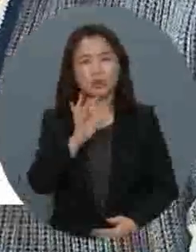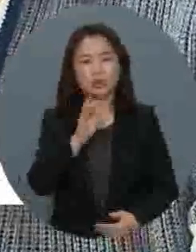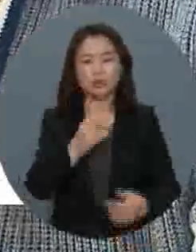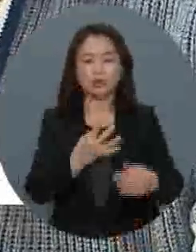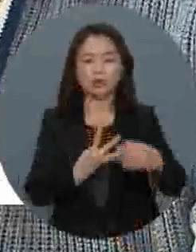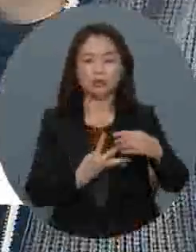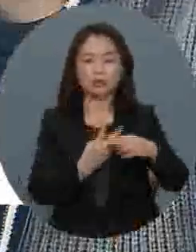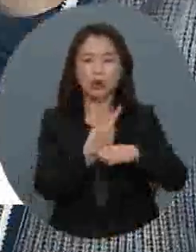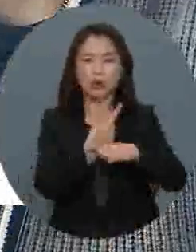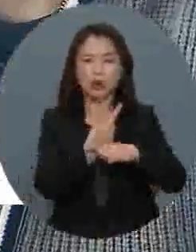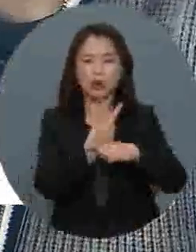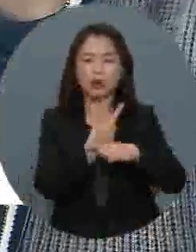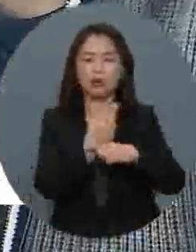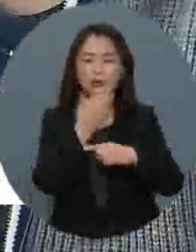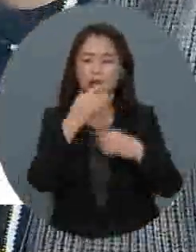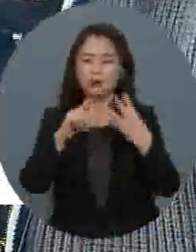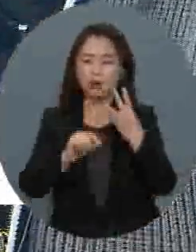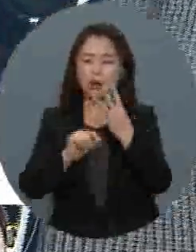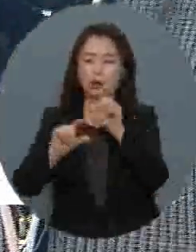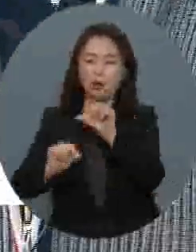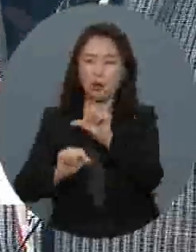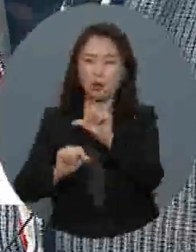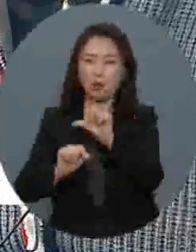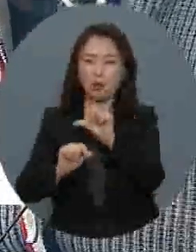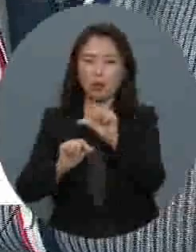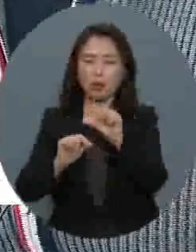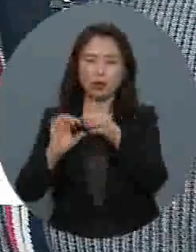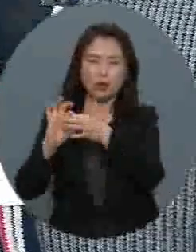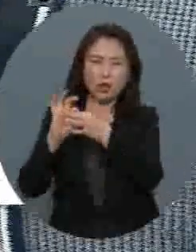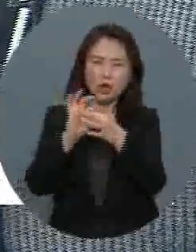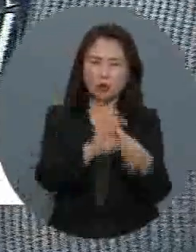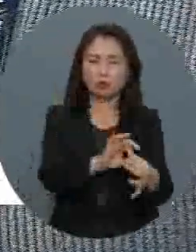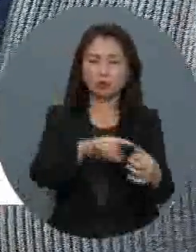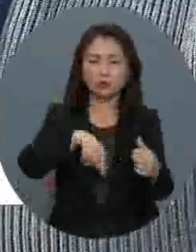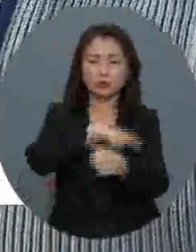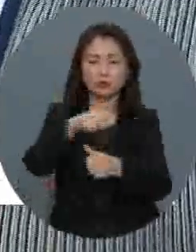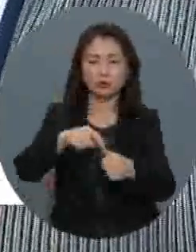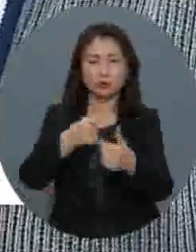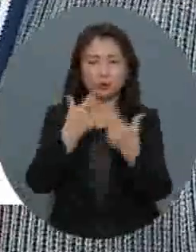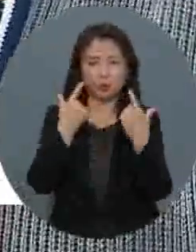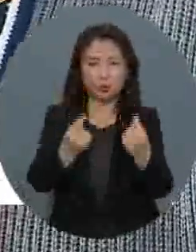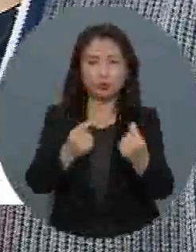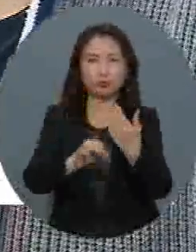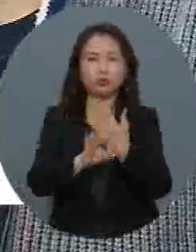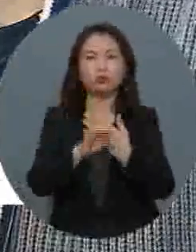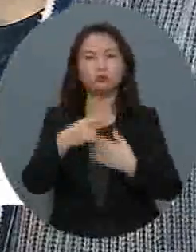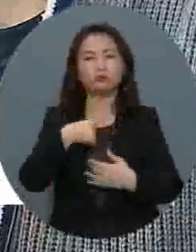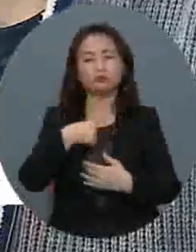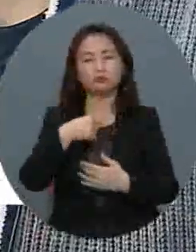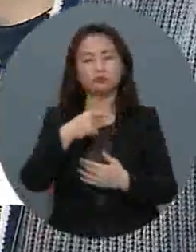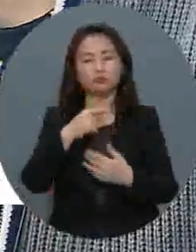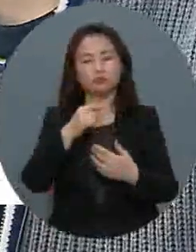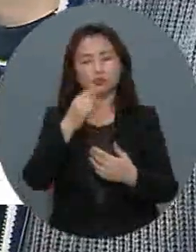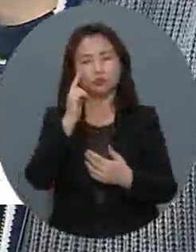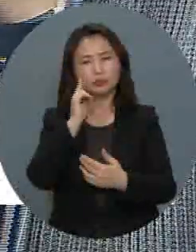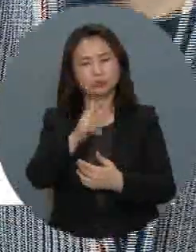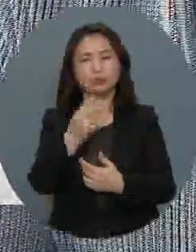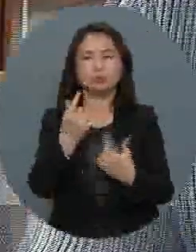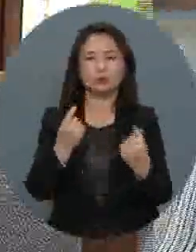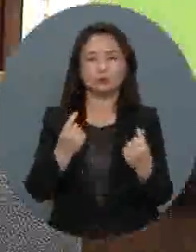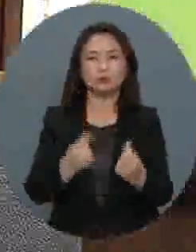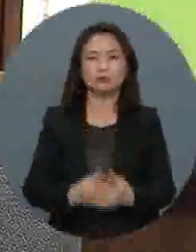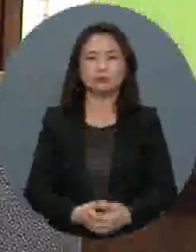2, 4분기, 4월, 5월까지 만약에 이게 계속된다. 저 입장에서는 그때 되면 좀 심각해질 것